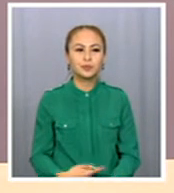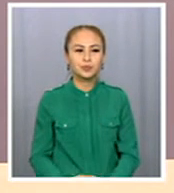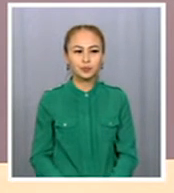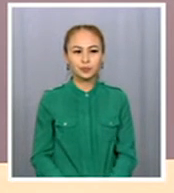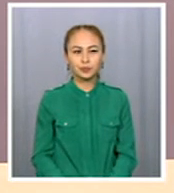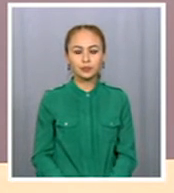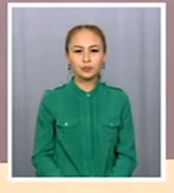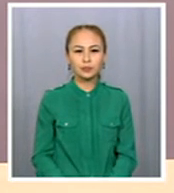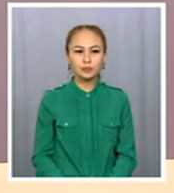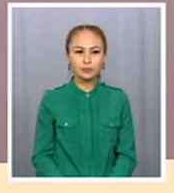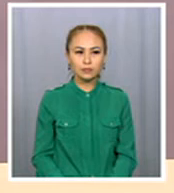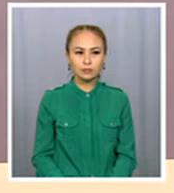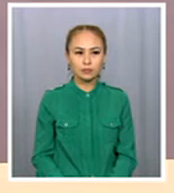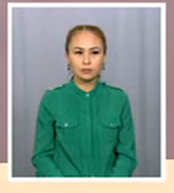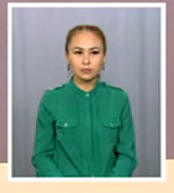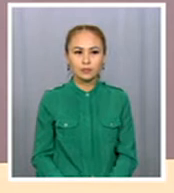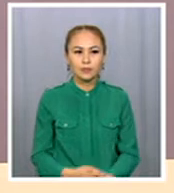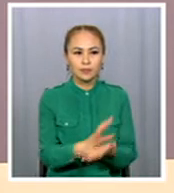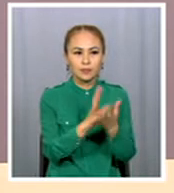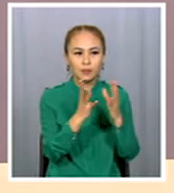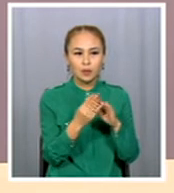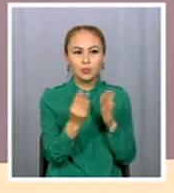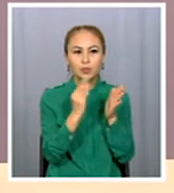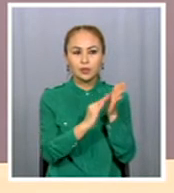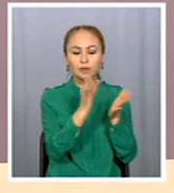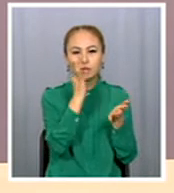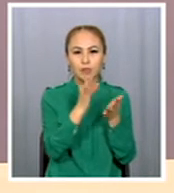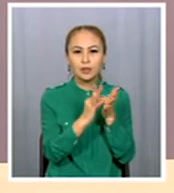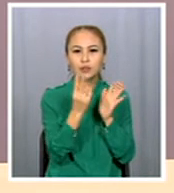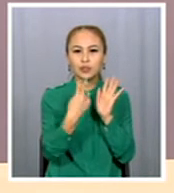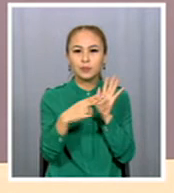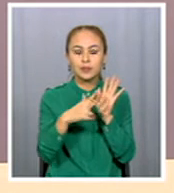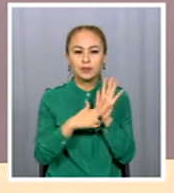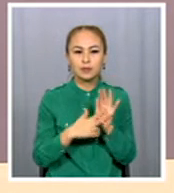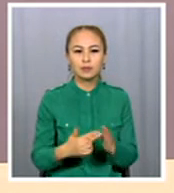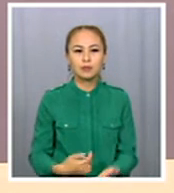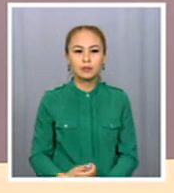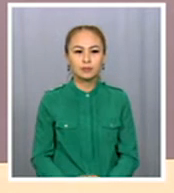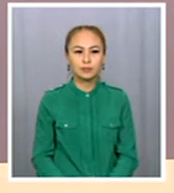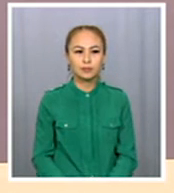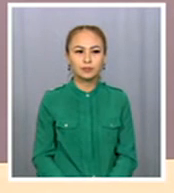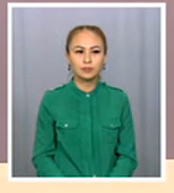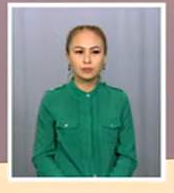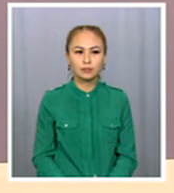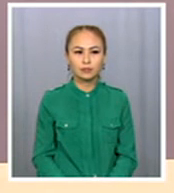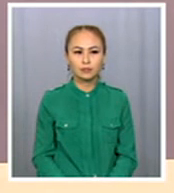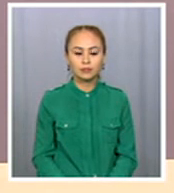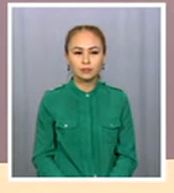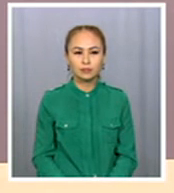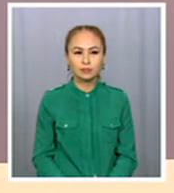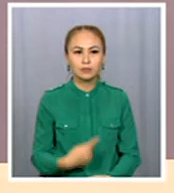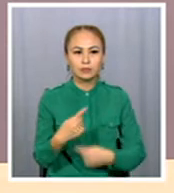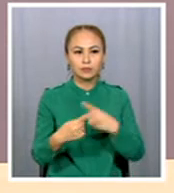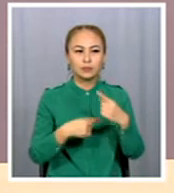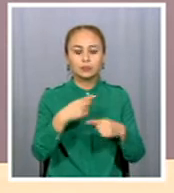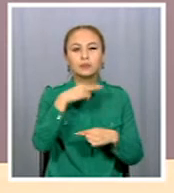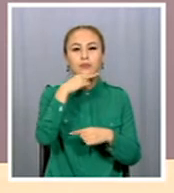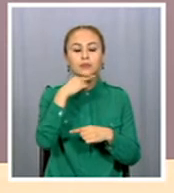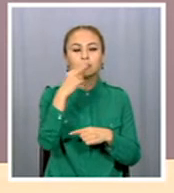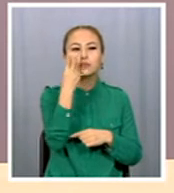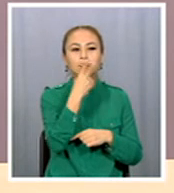орындалады. Демек, өрнектің мәні 28-ге тең. Келесі өрнекке назар